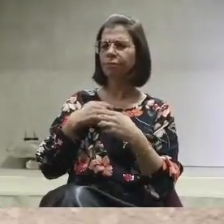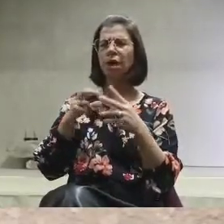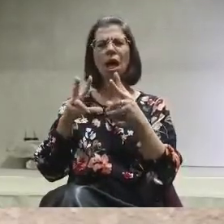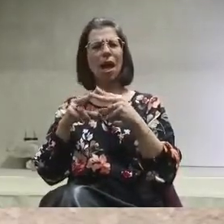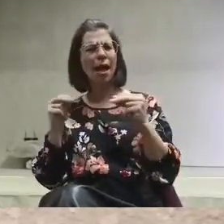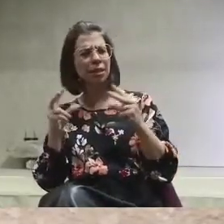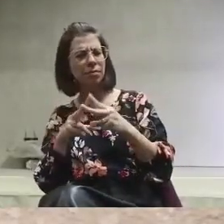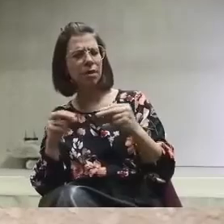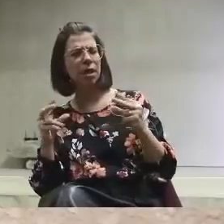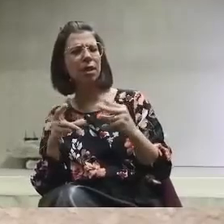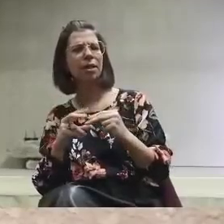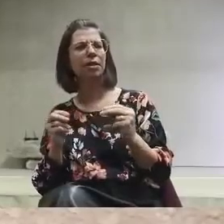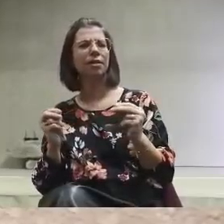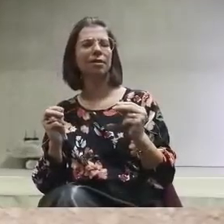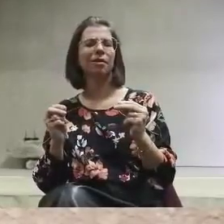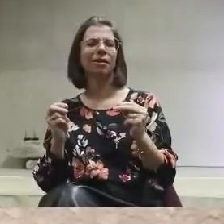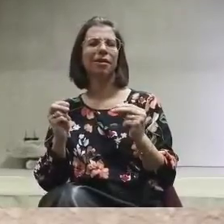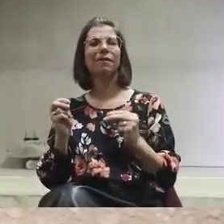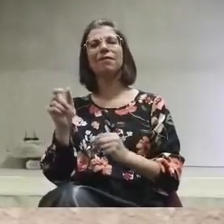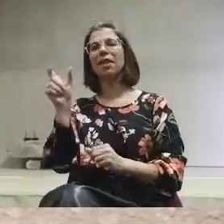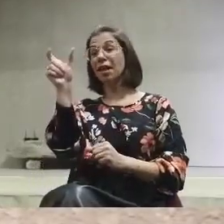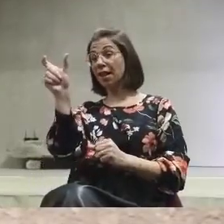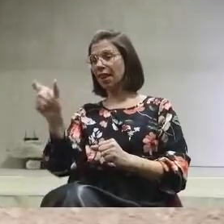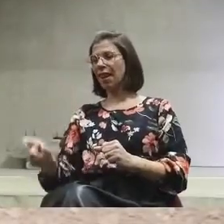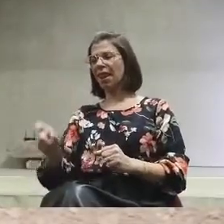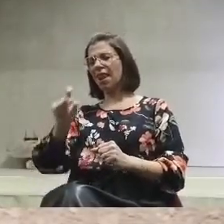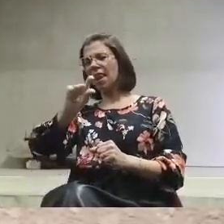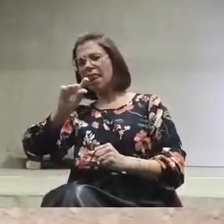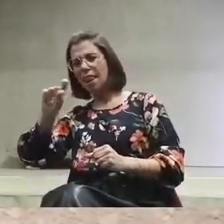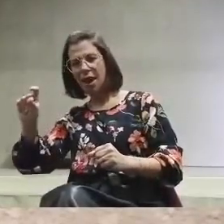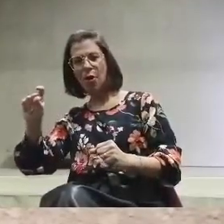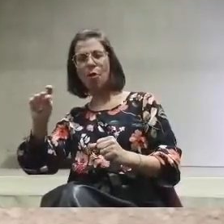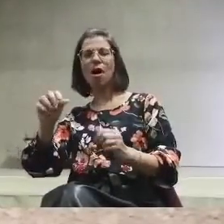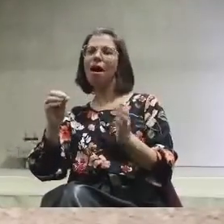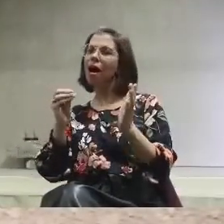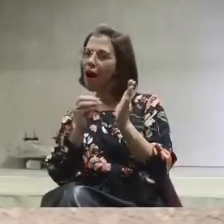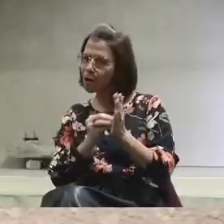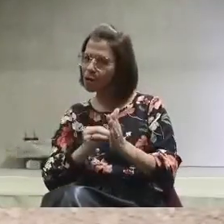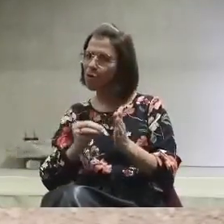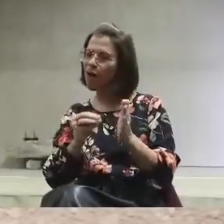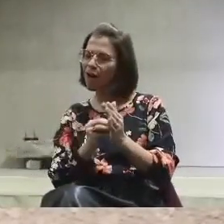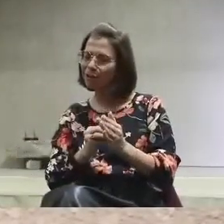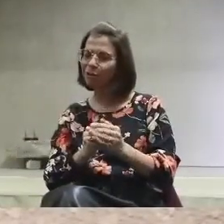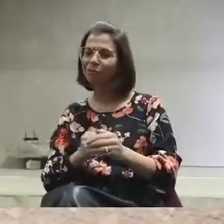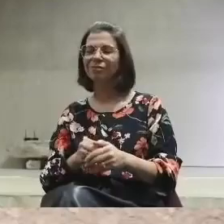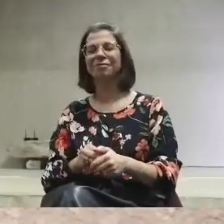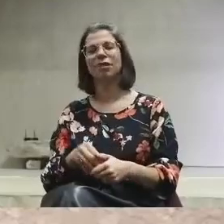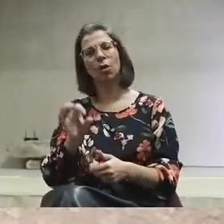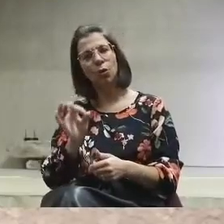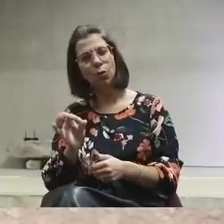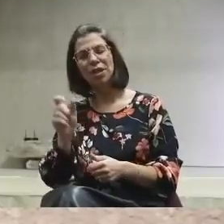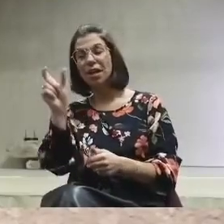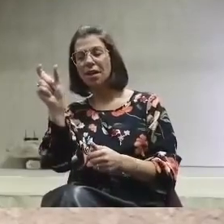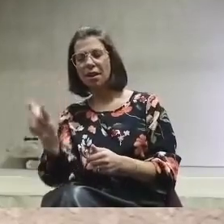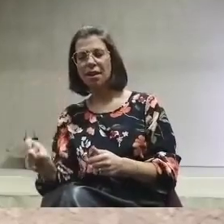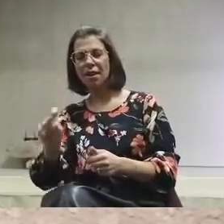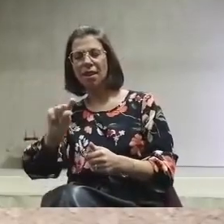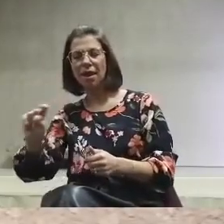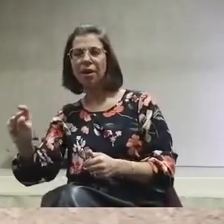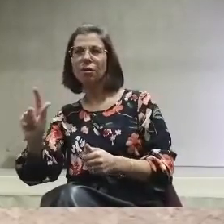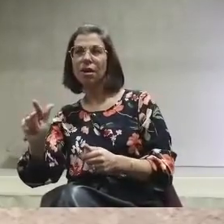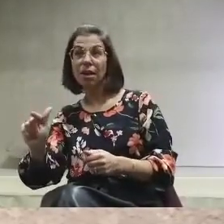pour ne pas changer, de la croix. Revenir vraiment aux fondamentaux, parce